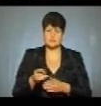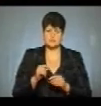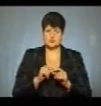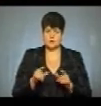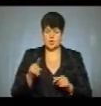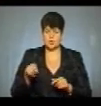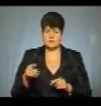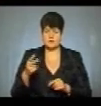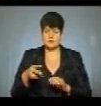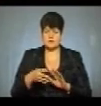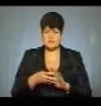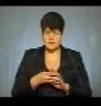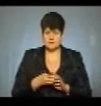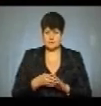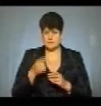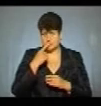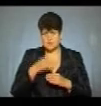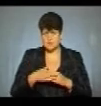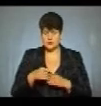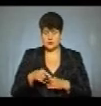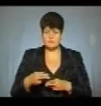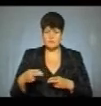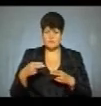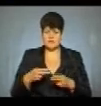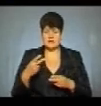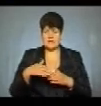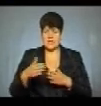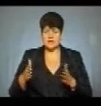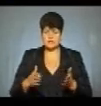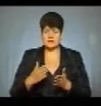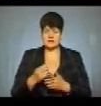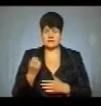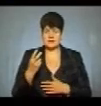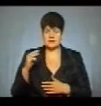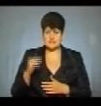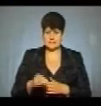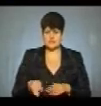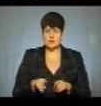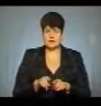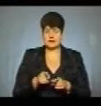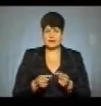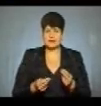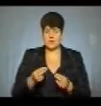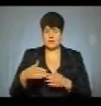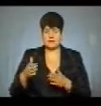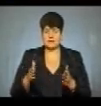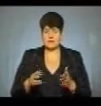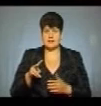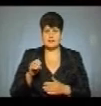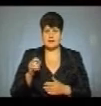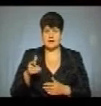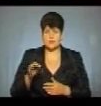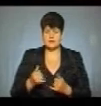школі номер 29. Щойно сюди привезли ось ці ящики, де знаходяться 12 тисяч ось таких ігрових наборів «Лего»